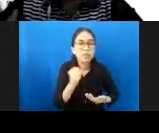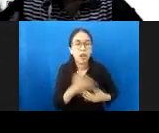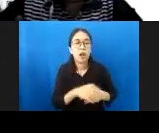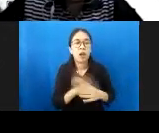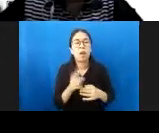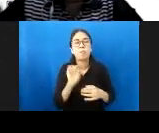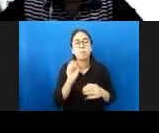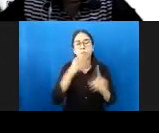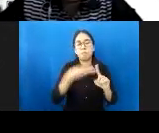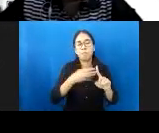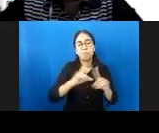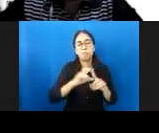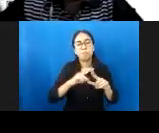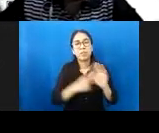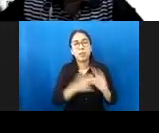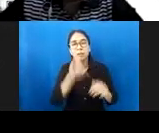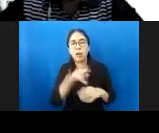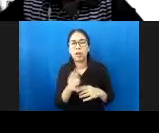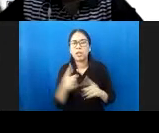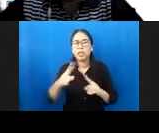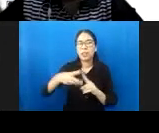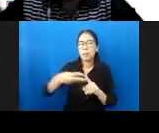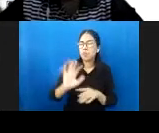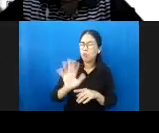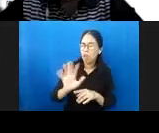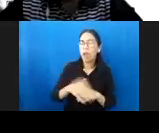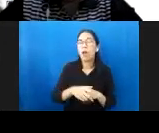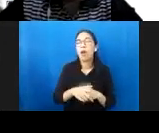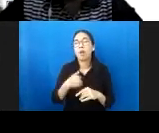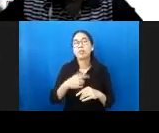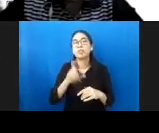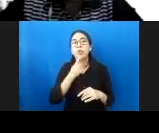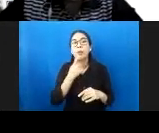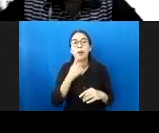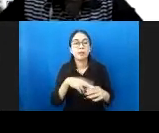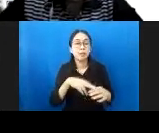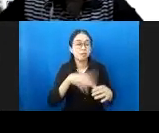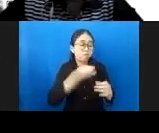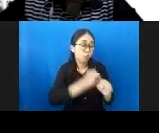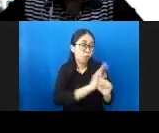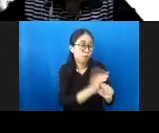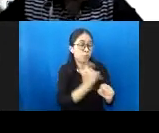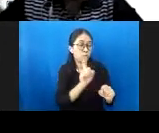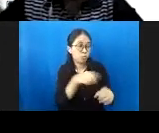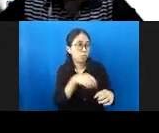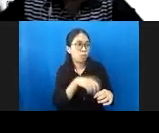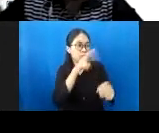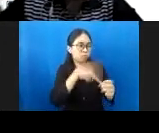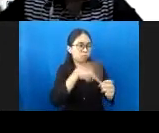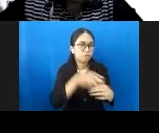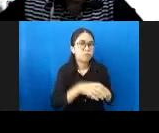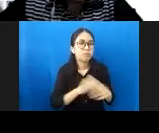ini kira-kira TB bukan, ya. Saya pun menginstruksikan untuk di screening COVID seperti biasa, kemudian di tata laksana